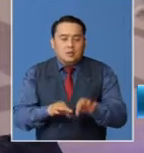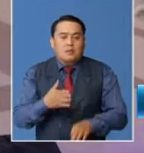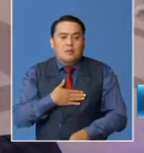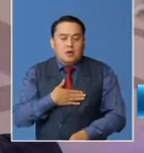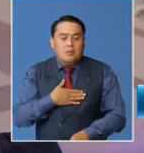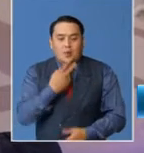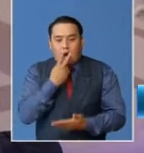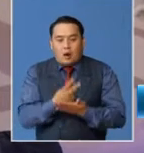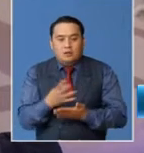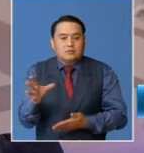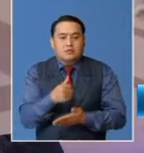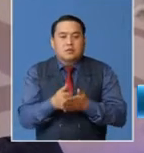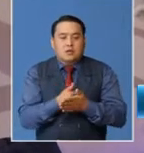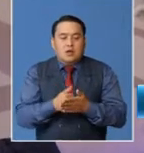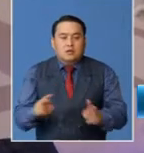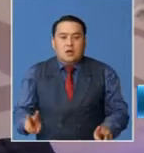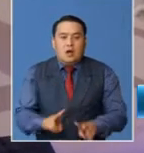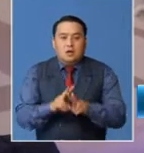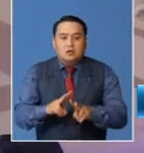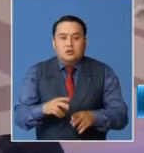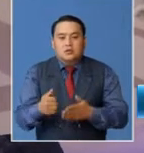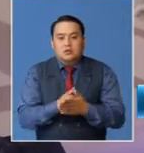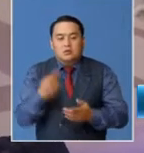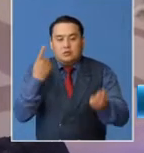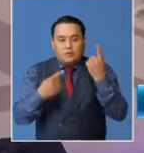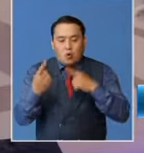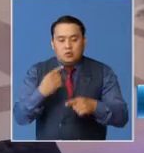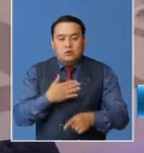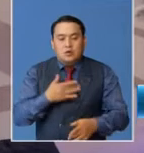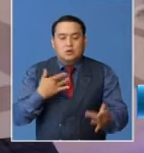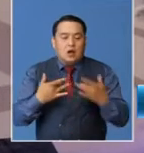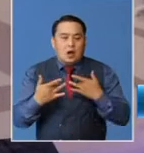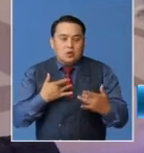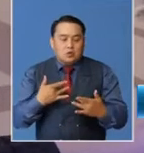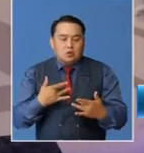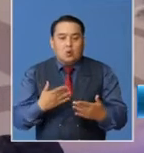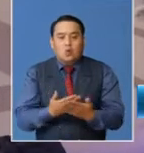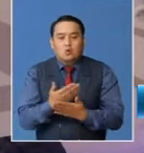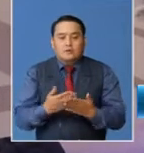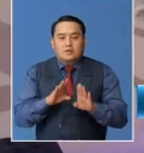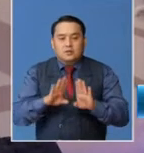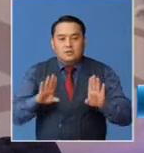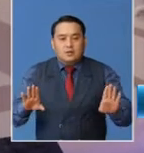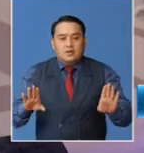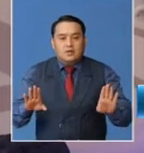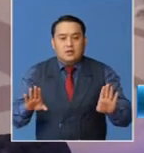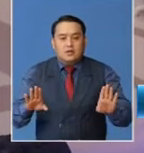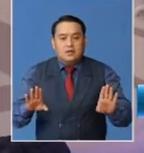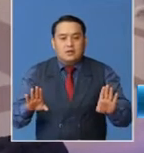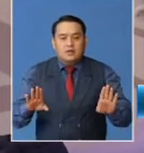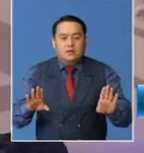мы показываем все достижения Астаны, творческие достижения. Это наши театры, это наши художественные выставки, это